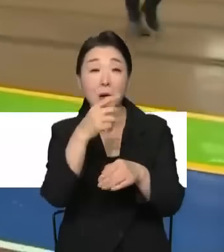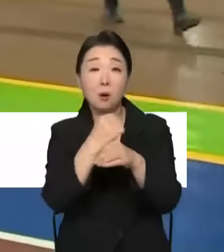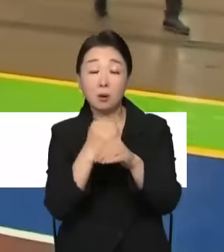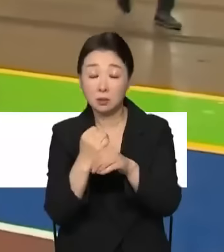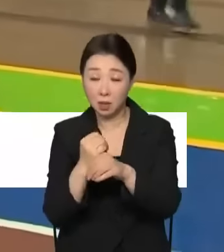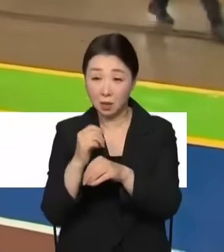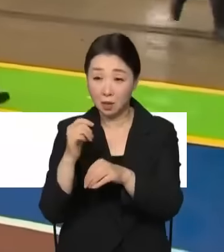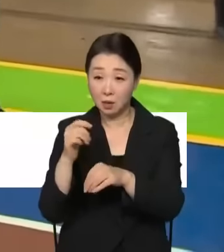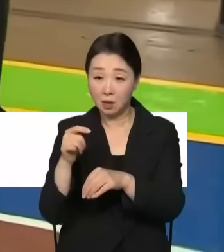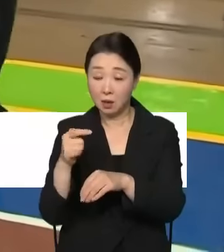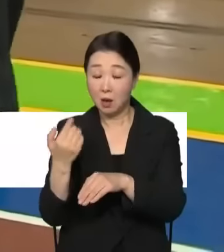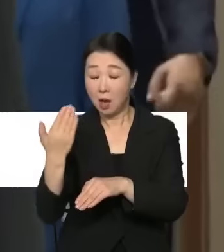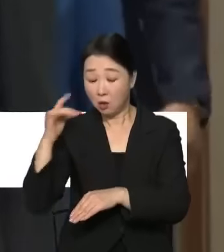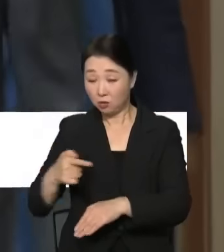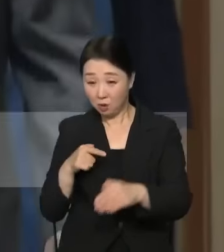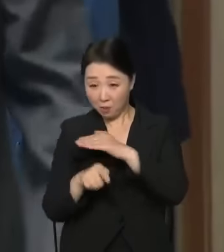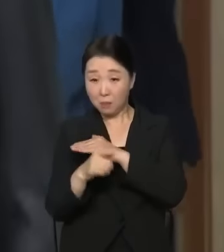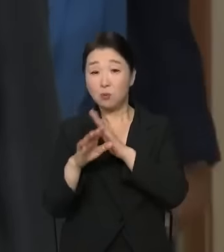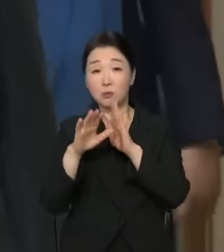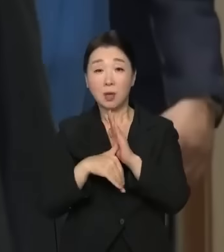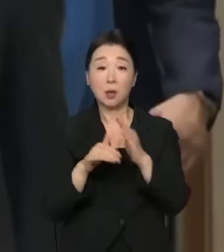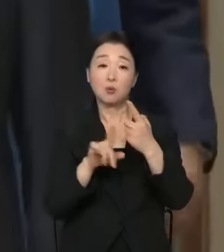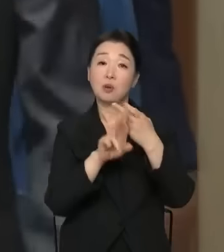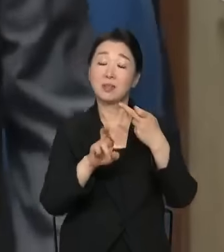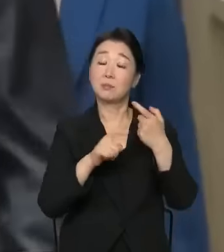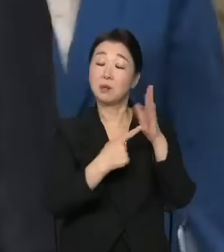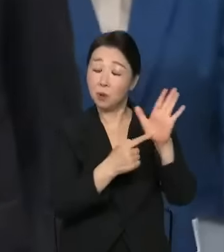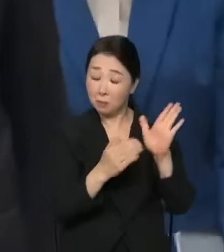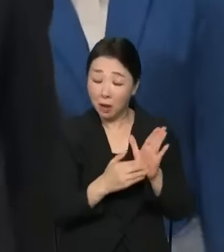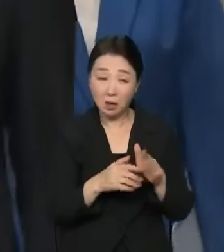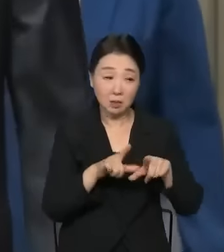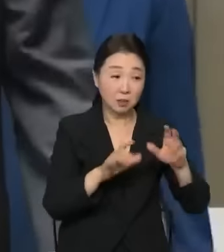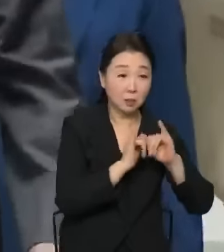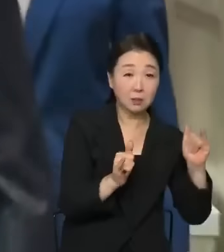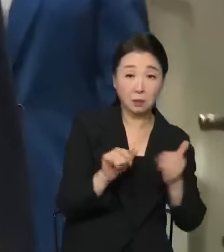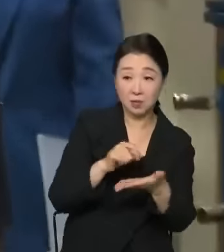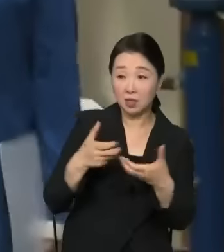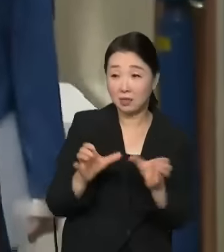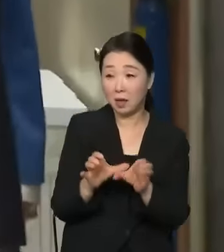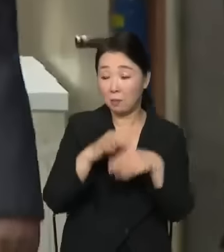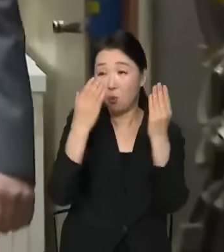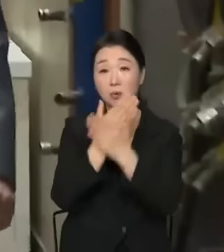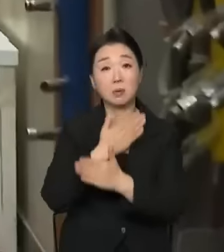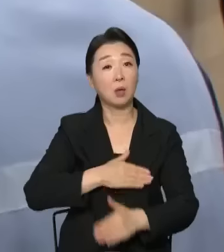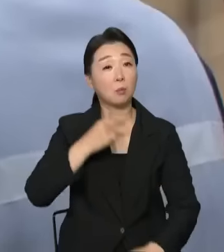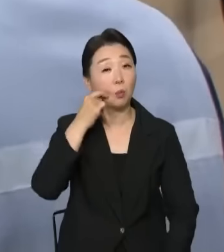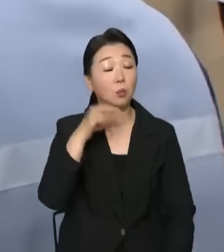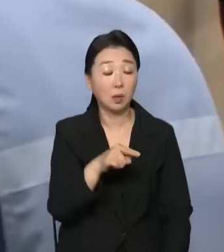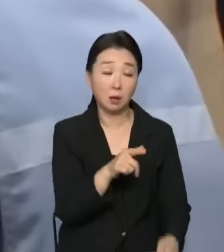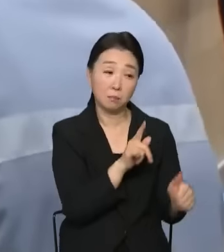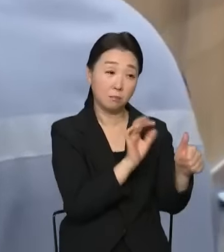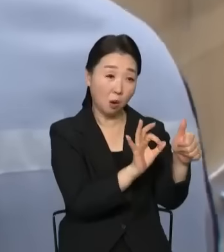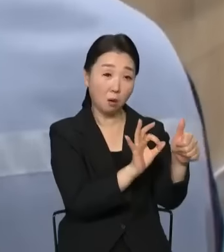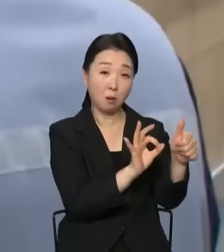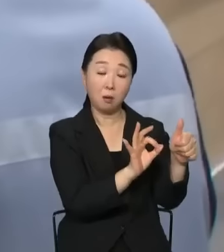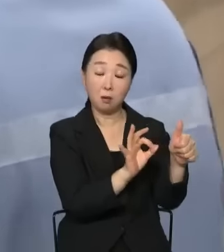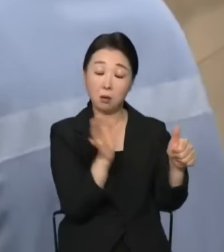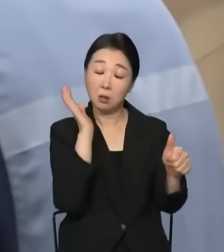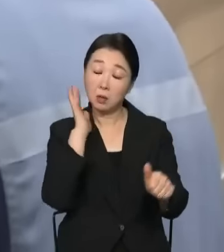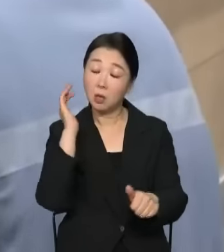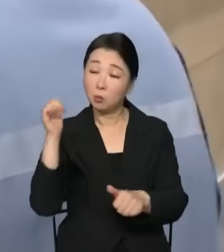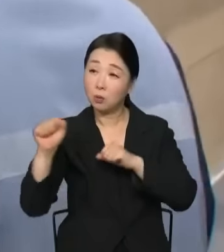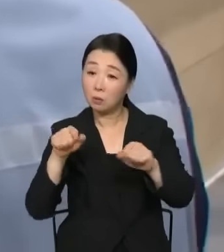전인 21일이었습니다. 일반인들은 물론 기자단조차 알 수 없었던 시점에 명 씨는 대통령